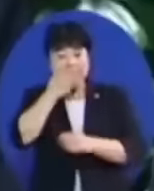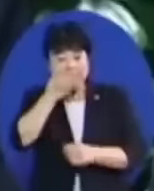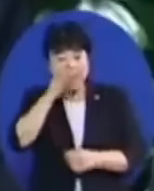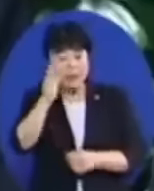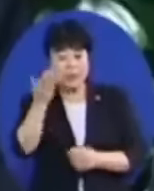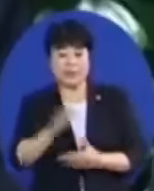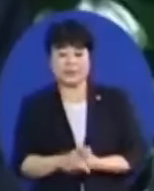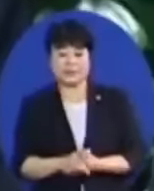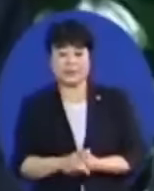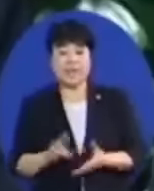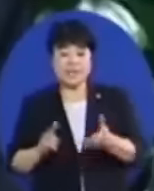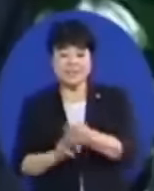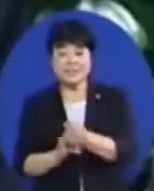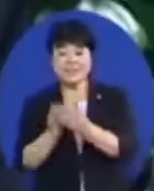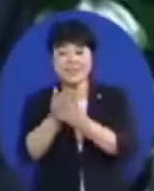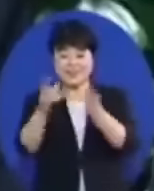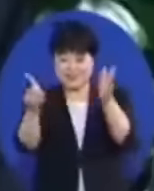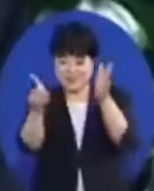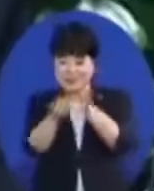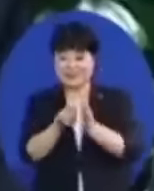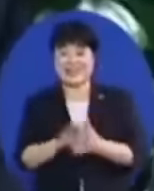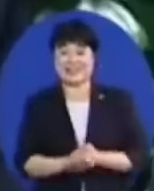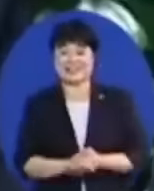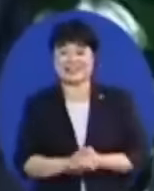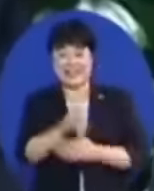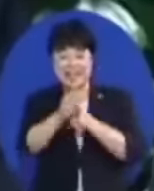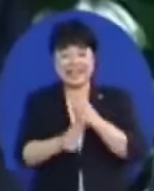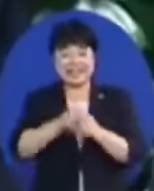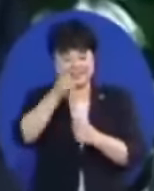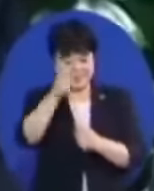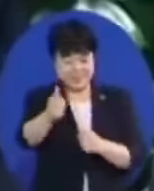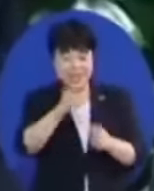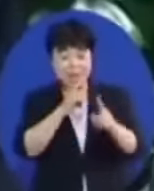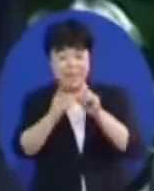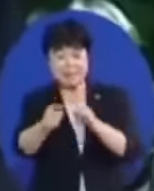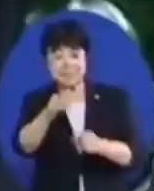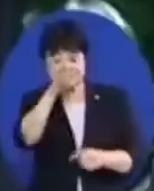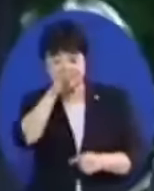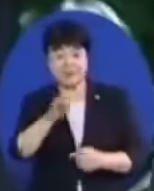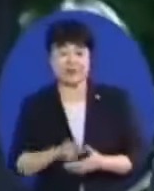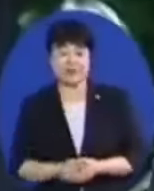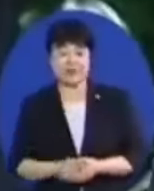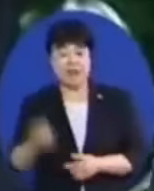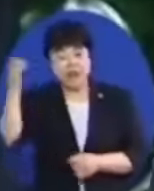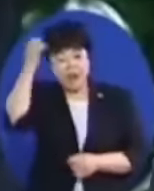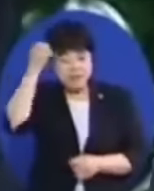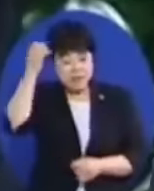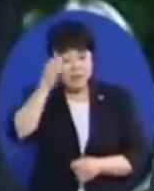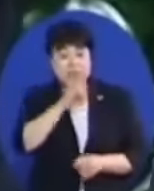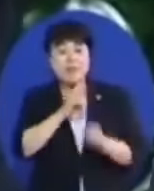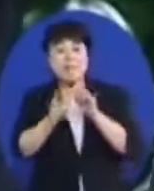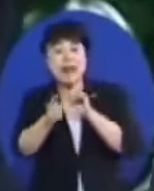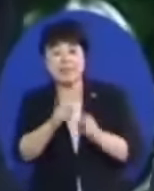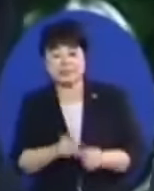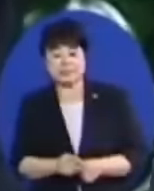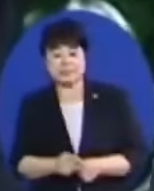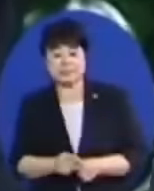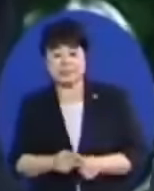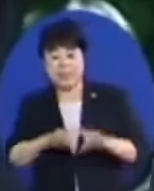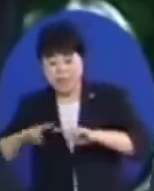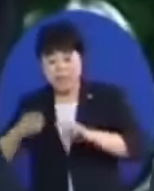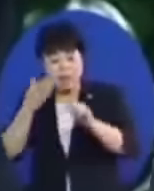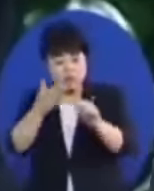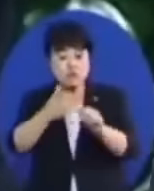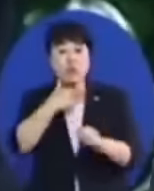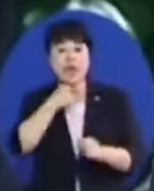것입니다. 기적이 일어나는 것입니다. 하나님의 말씀이 있는 이상 성령이 그 말씀을 우리에게 레마로